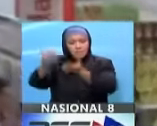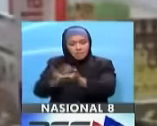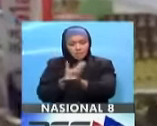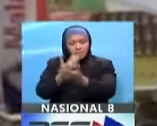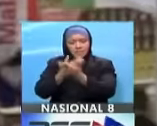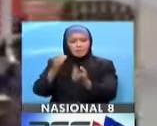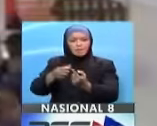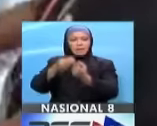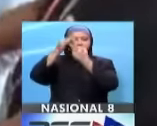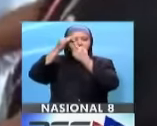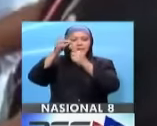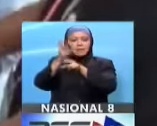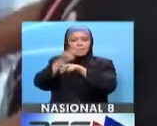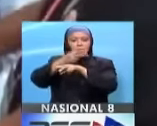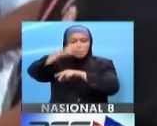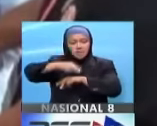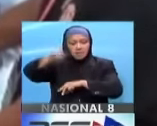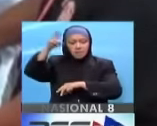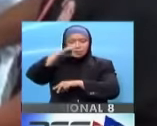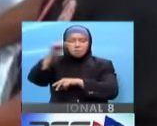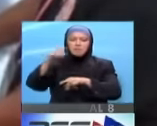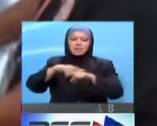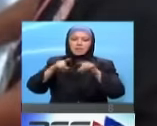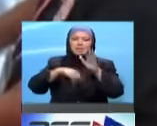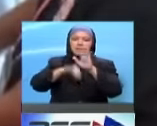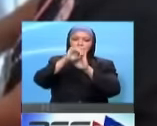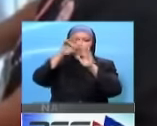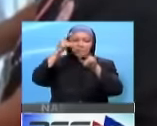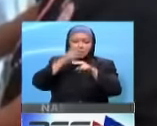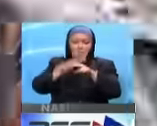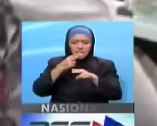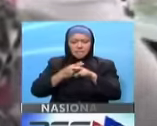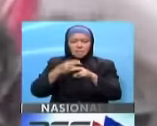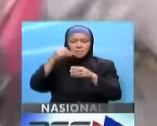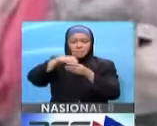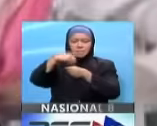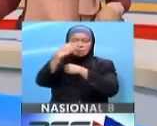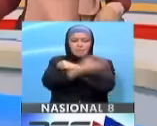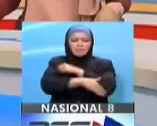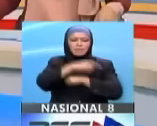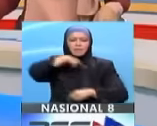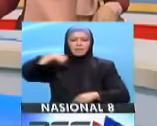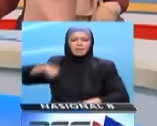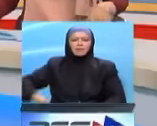segmen produk halal selain membangunkan jenamanya di China.